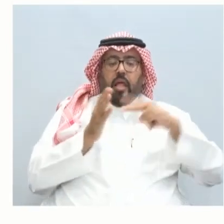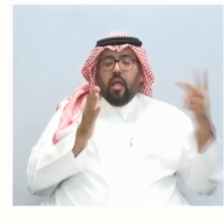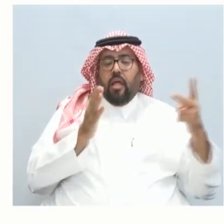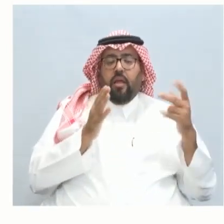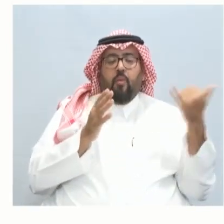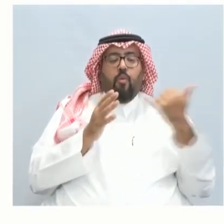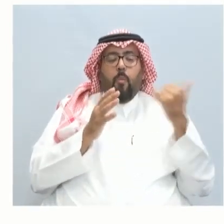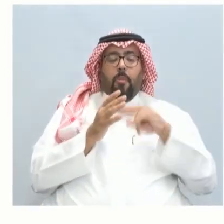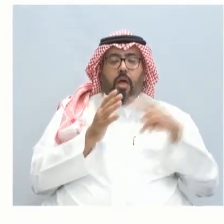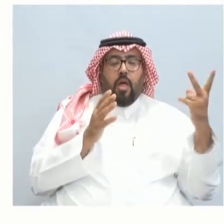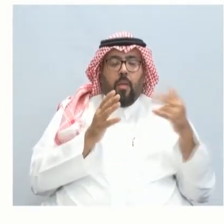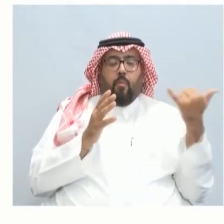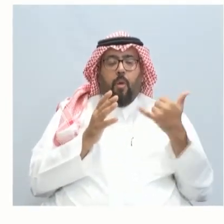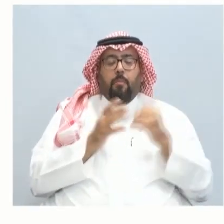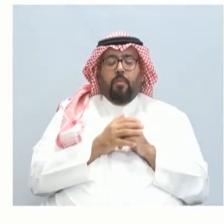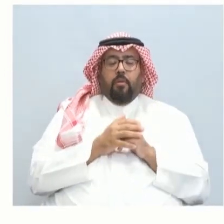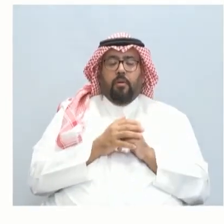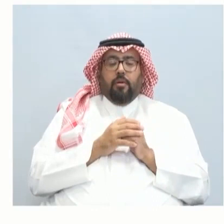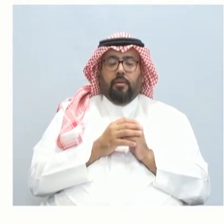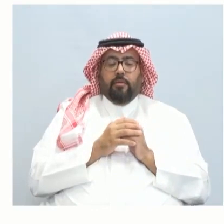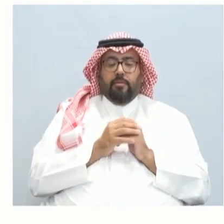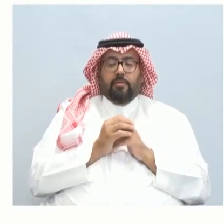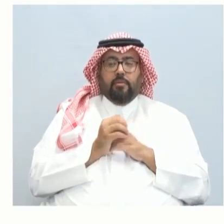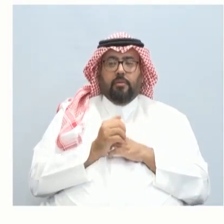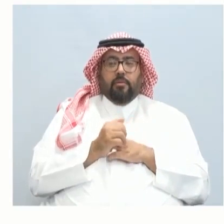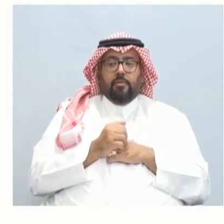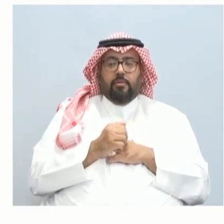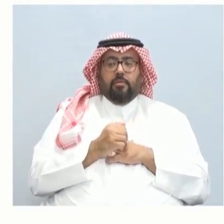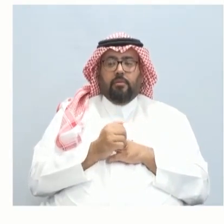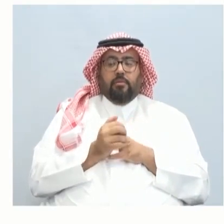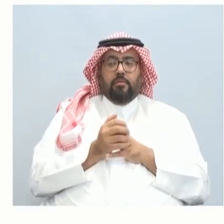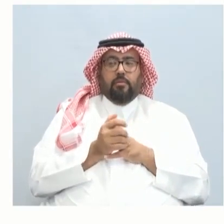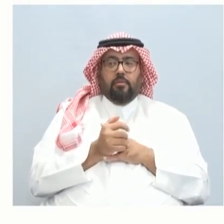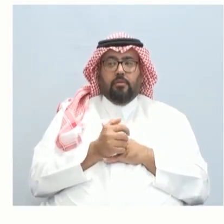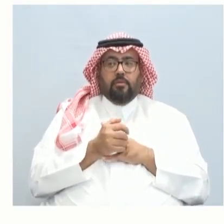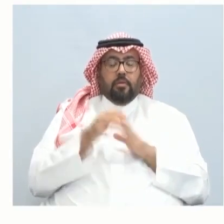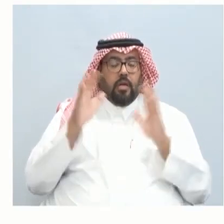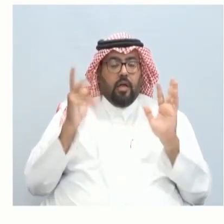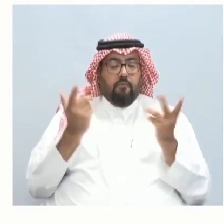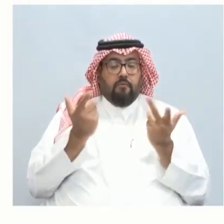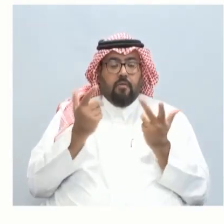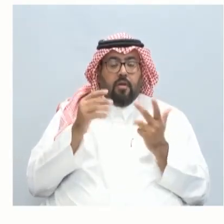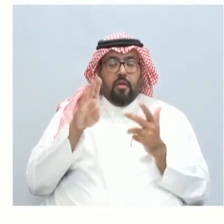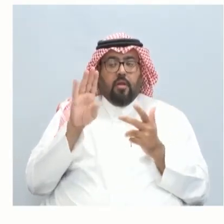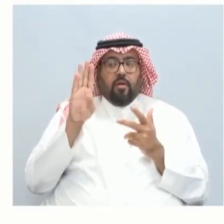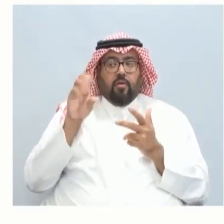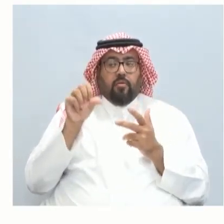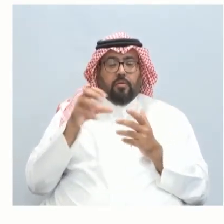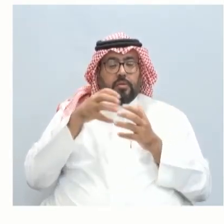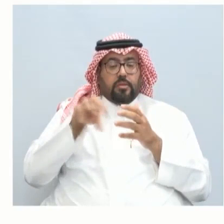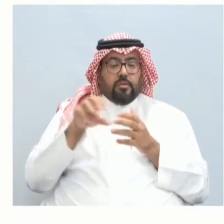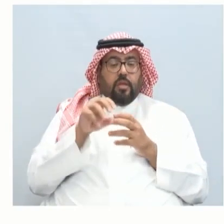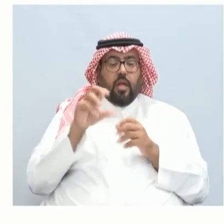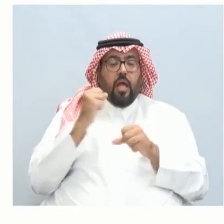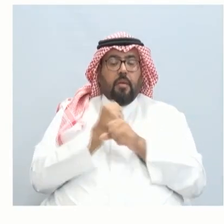الاعمال غير المهمه ابنائي برايكم كيف يكونوا تصنيف